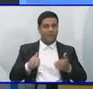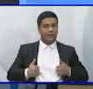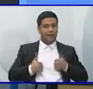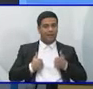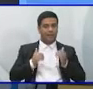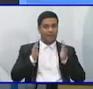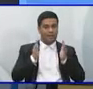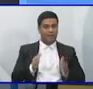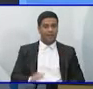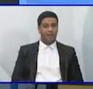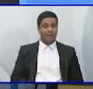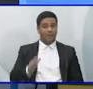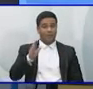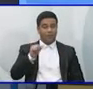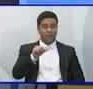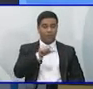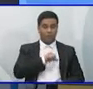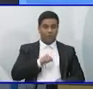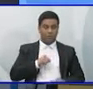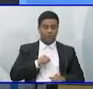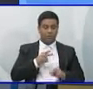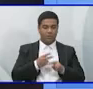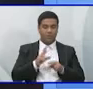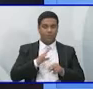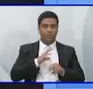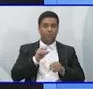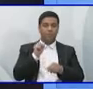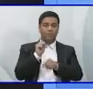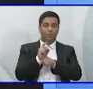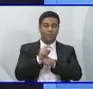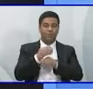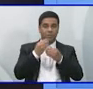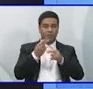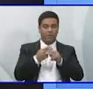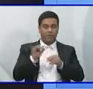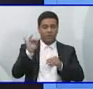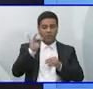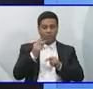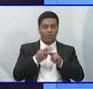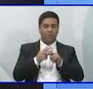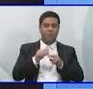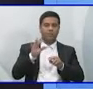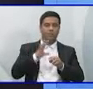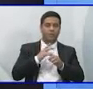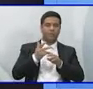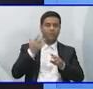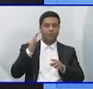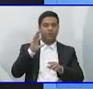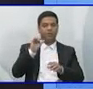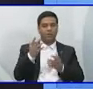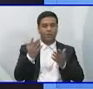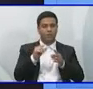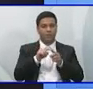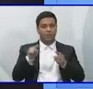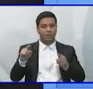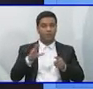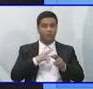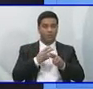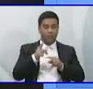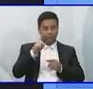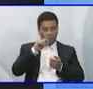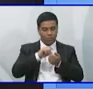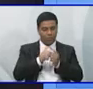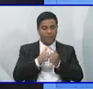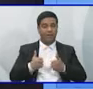yozishga harakat qiling. Va muntazam ravishda berilgan tarixiy shaxslar, tarixiy atamalar va tarixiy